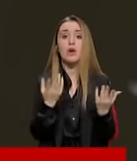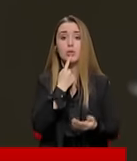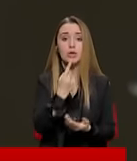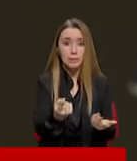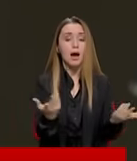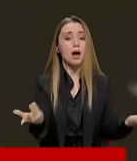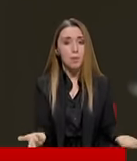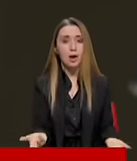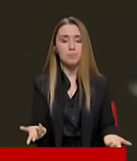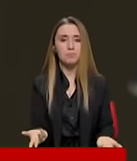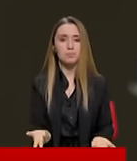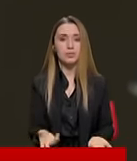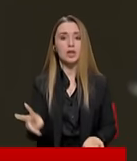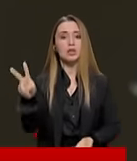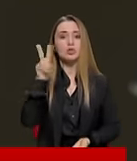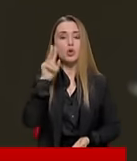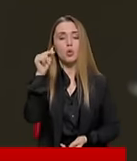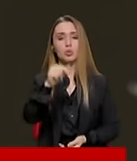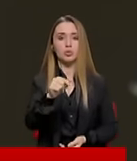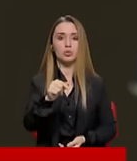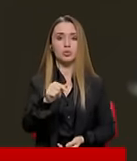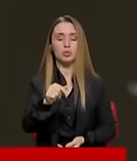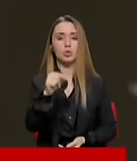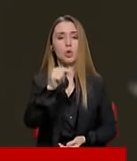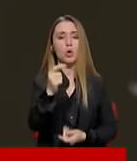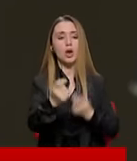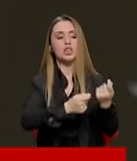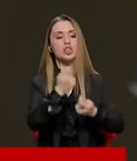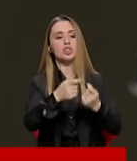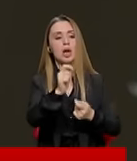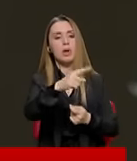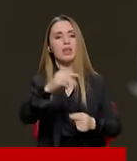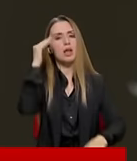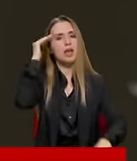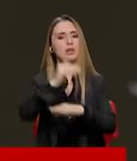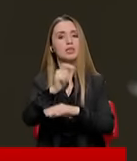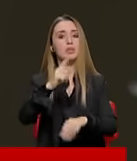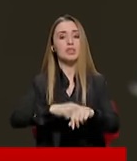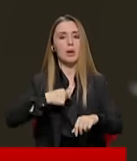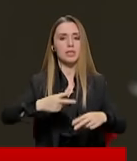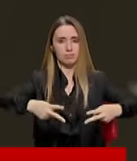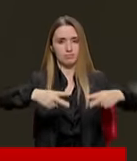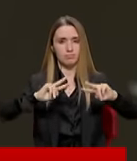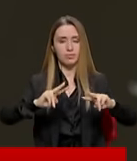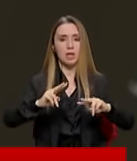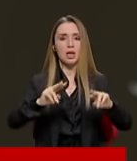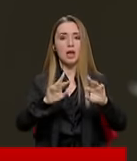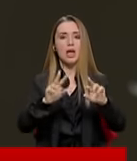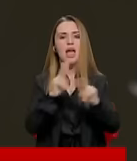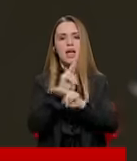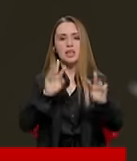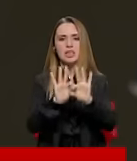dememe rağmen Eee en son Eee orayı çalıştıranlar iflas edince alabildik ama hiç kablo